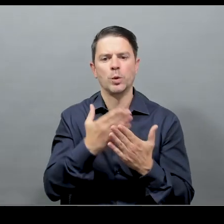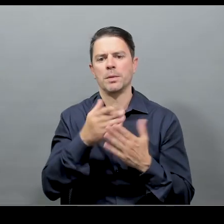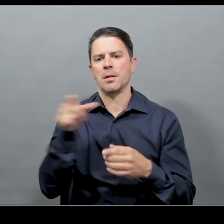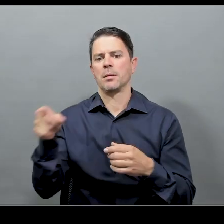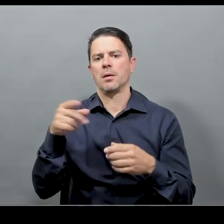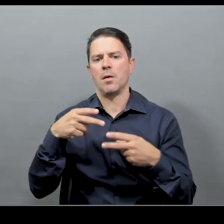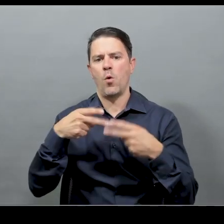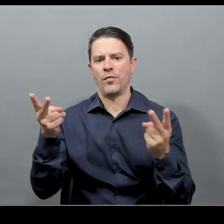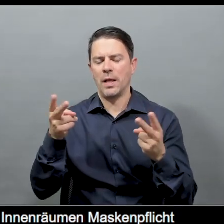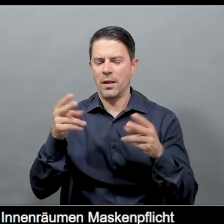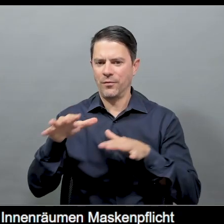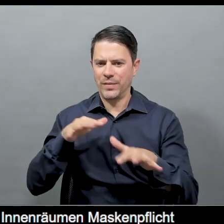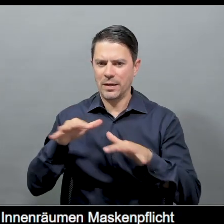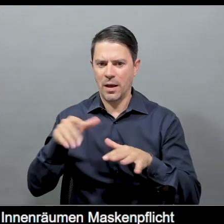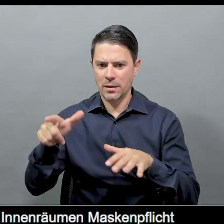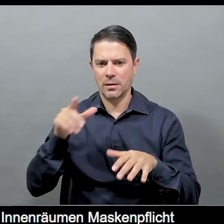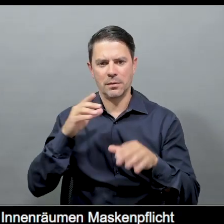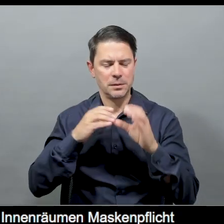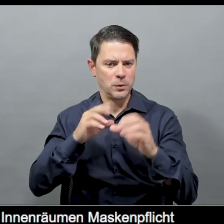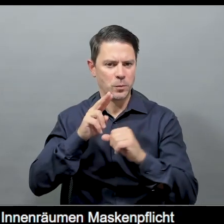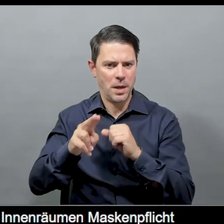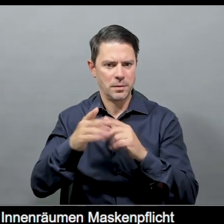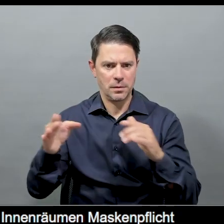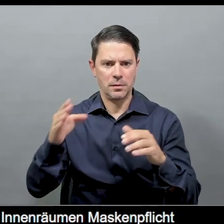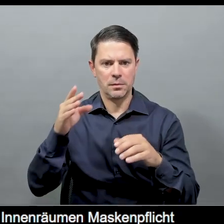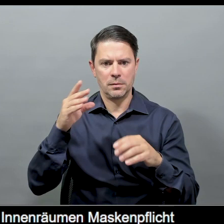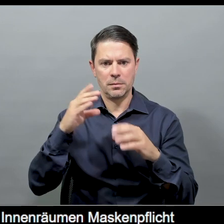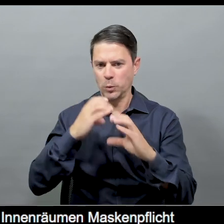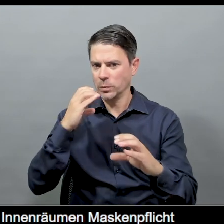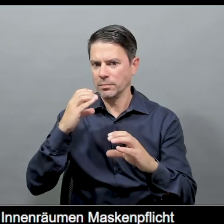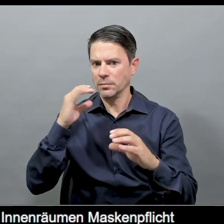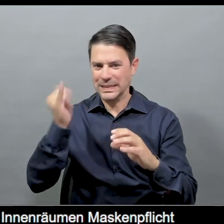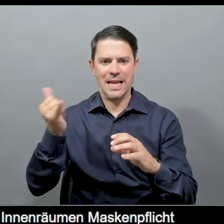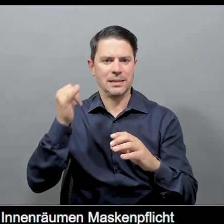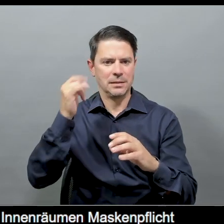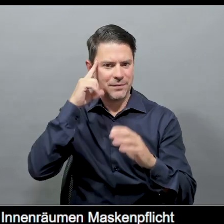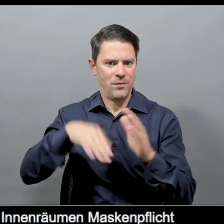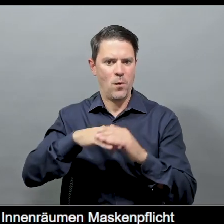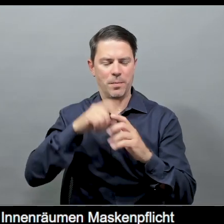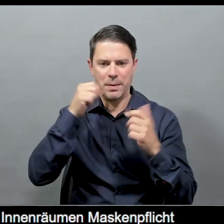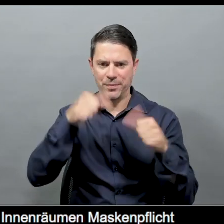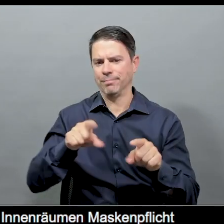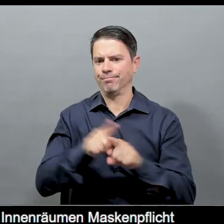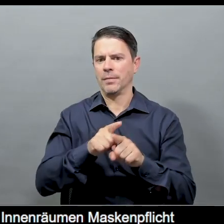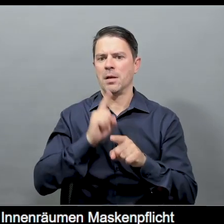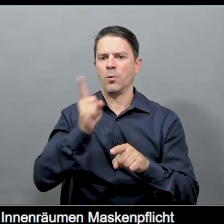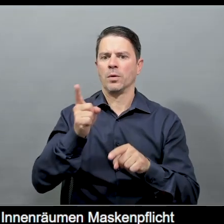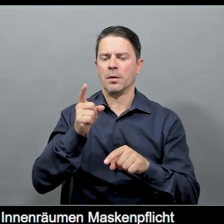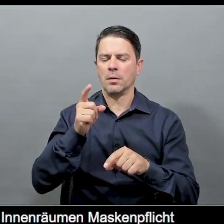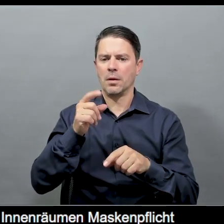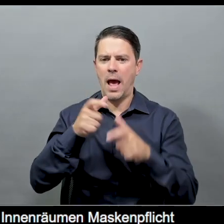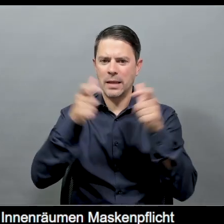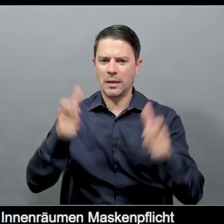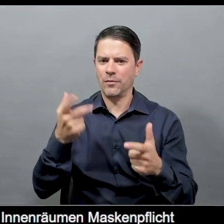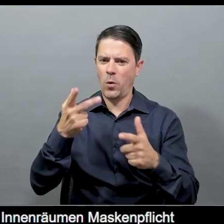Alles andere müsste man anschauen, wenn sich die Lage dramatisch verändern würde, wobei unser Grundproblem ja mit der Bundesregelung ist,